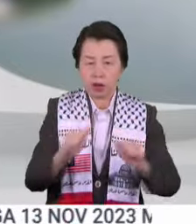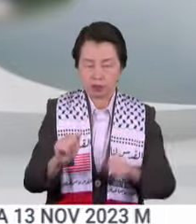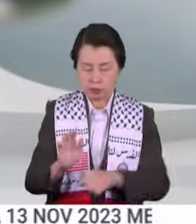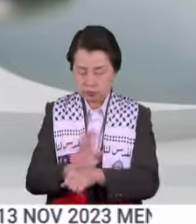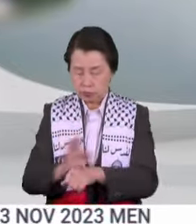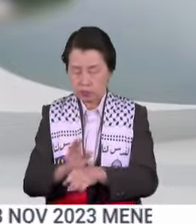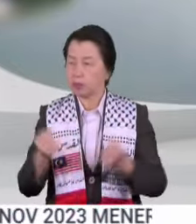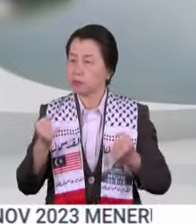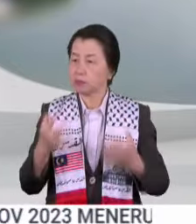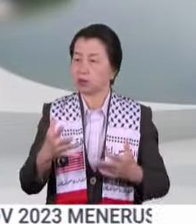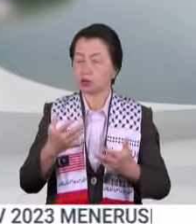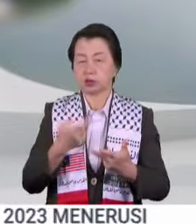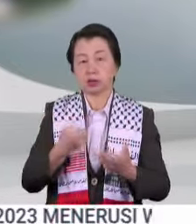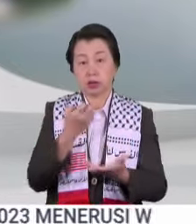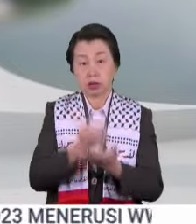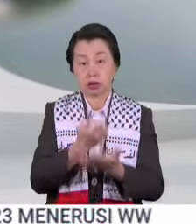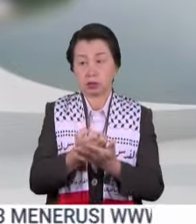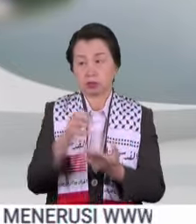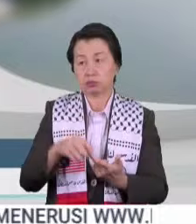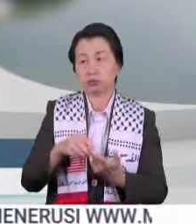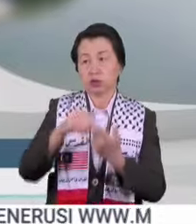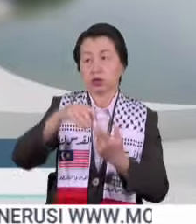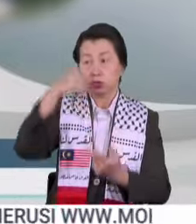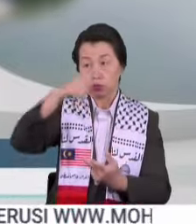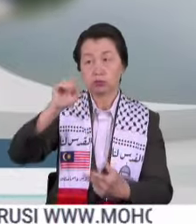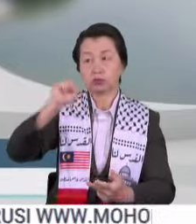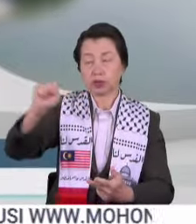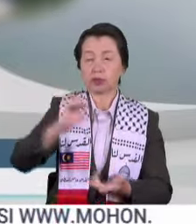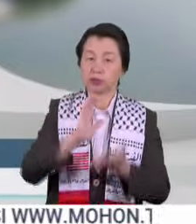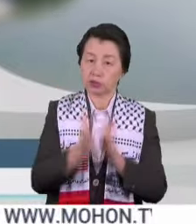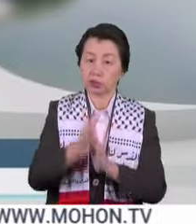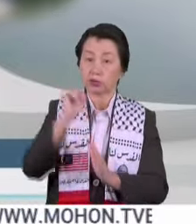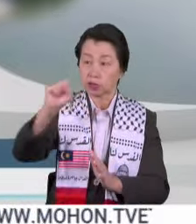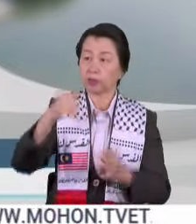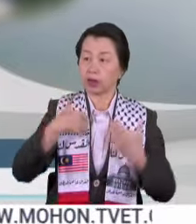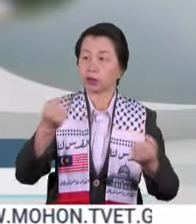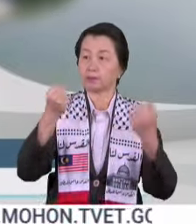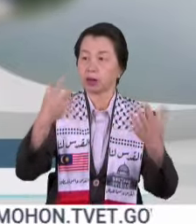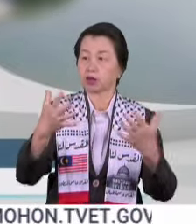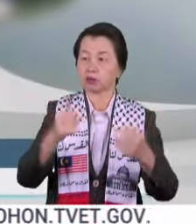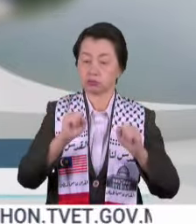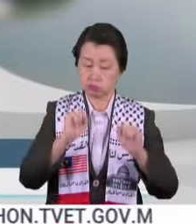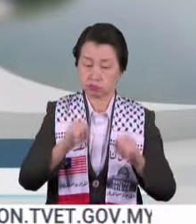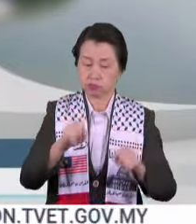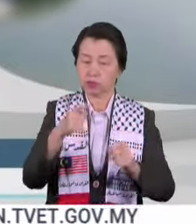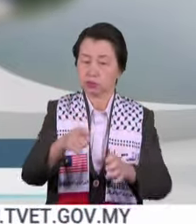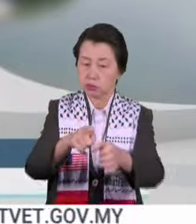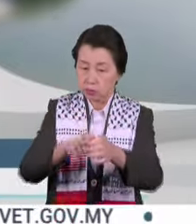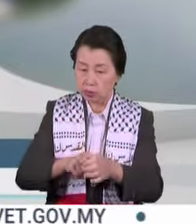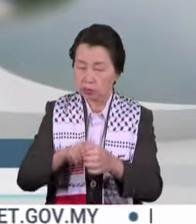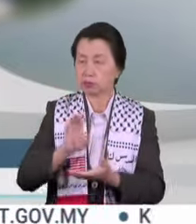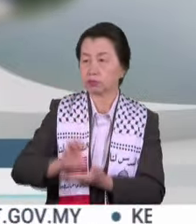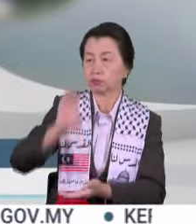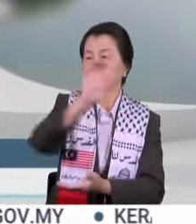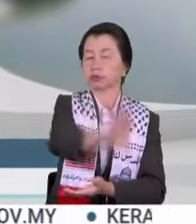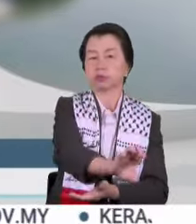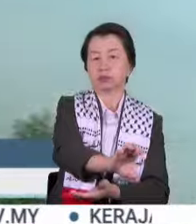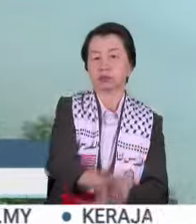dagangan dan lebih banyak ekonomi eksklusif untuk negeri ini agar Sabah mempunyai lebih banyak kapasiti untuk menarik